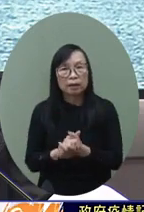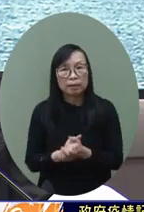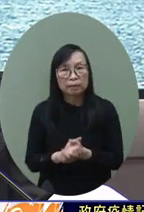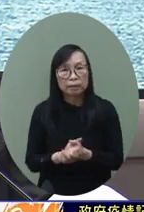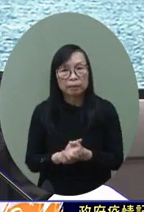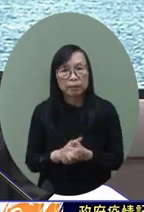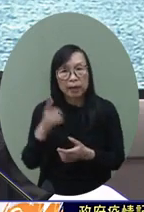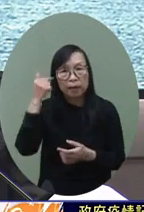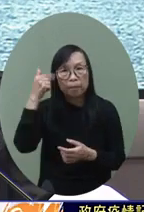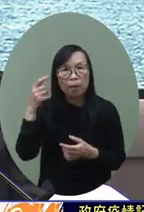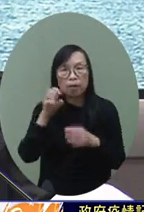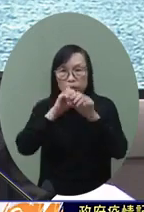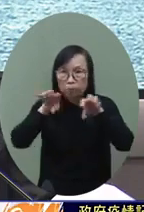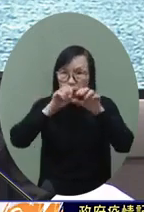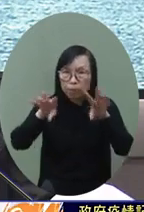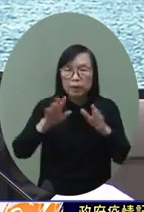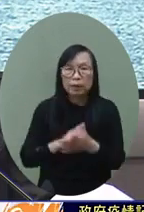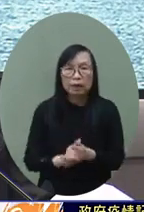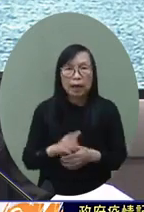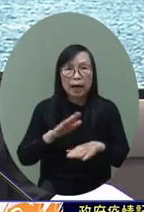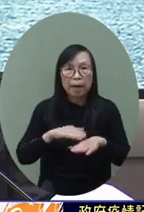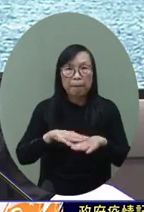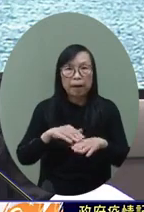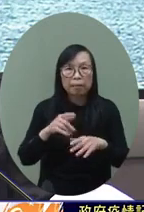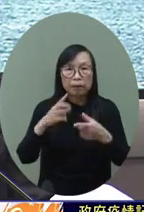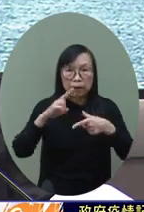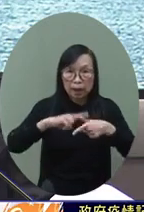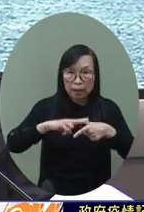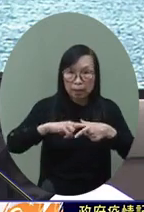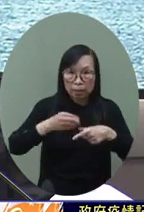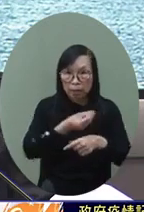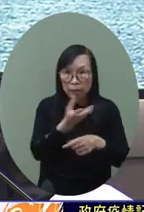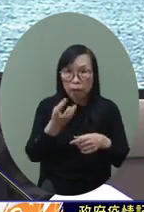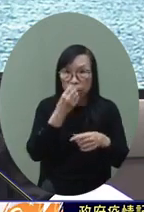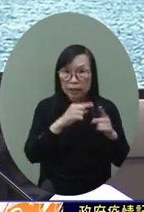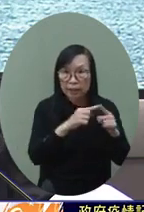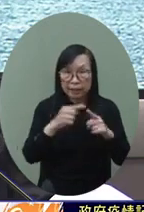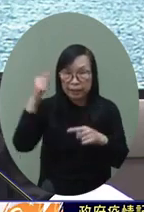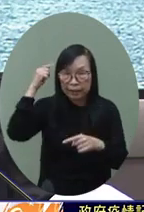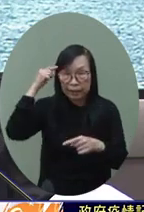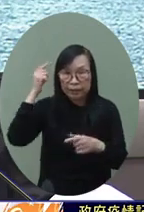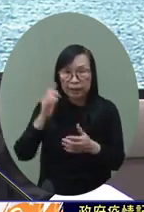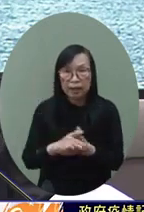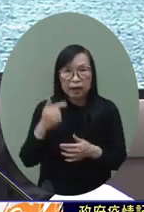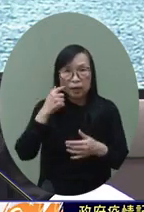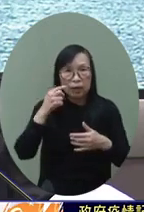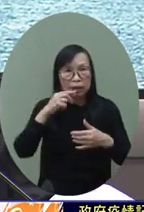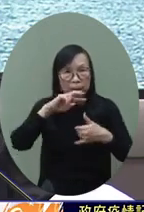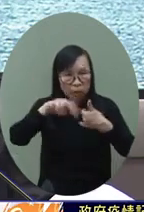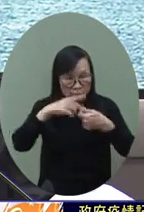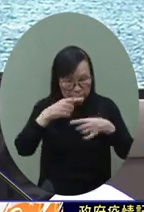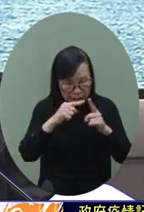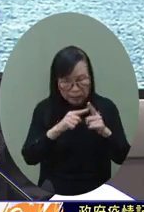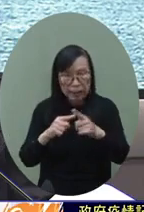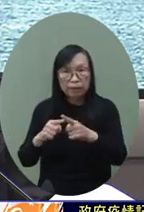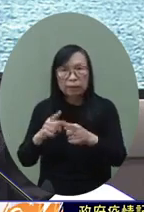希望不停嘅呼籲，同埋頭先嘅介紹咧，都俾市民都知道，任何強制檢測嘅人士咧，佢